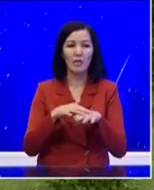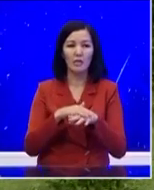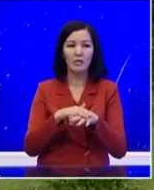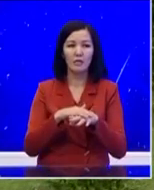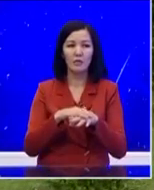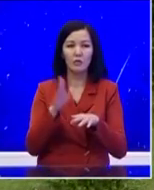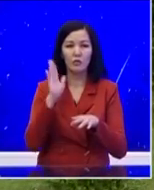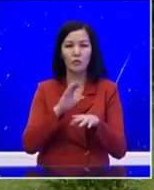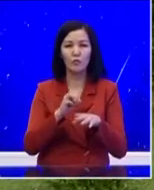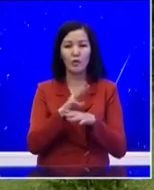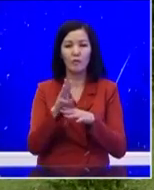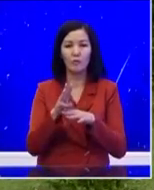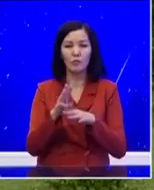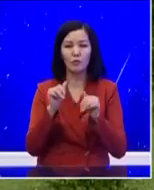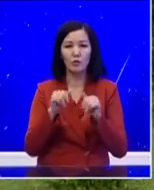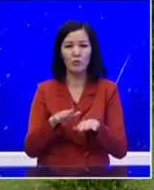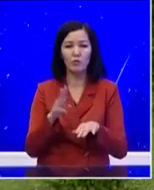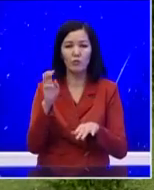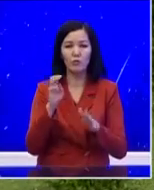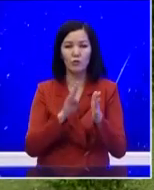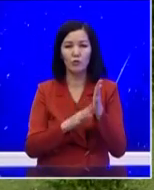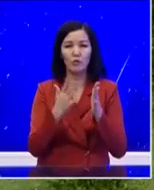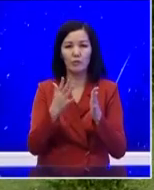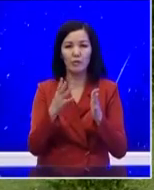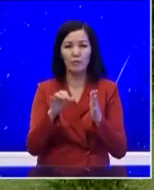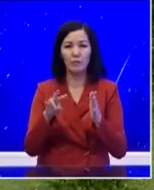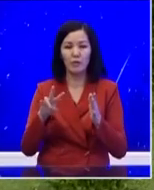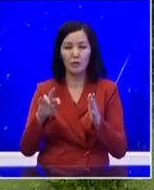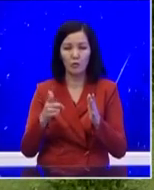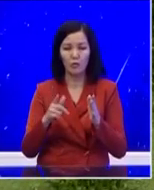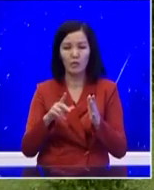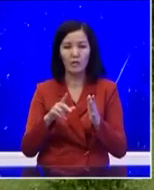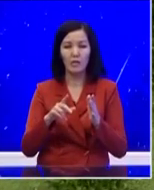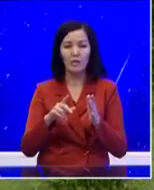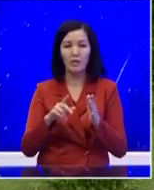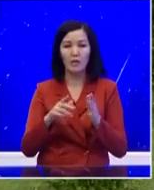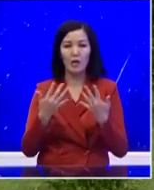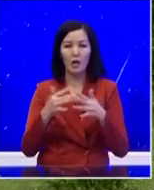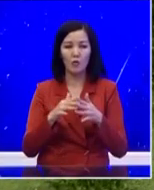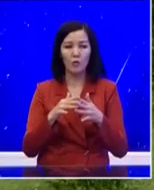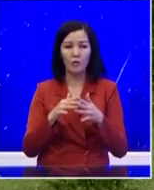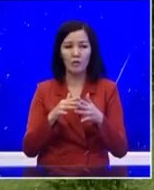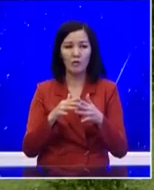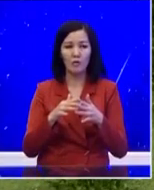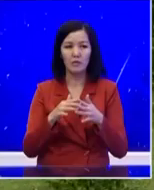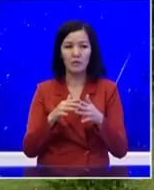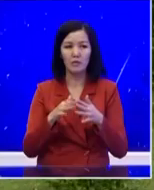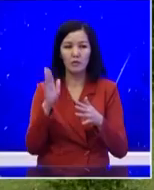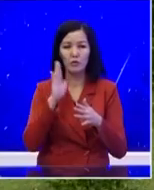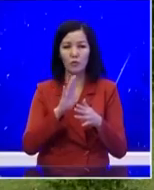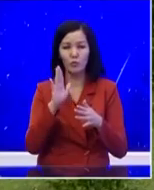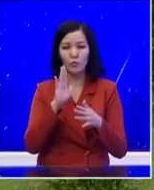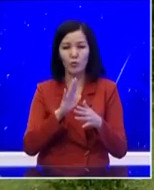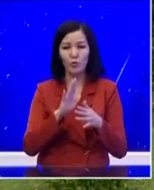үшін 2019 жылы 395 миллионға жаңағы ауылдың су